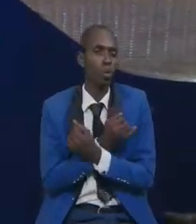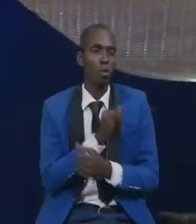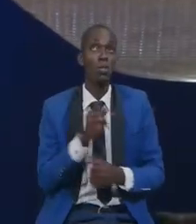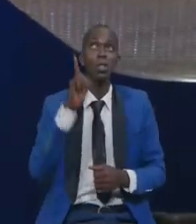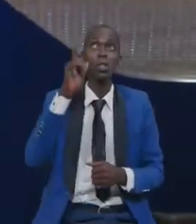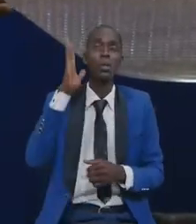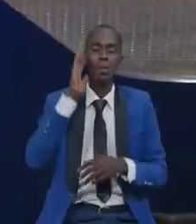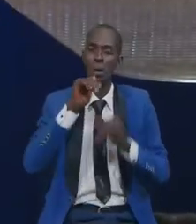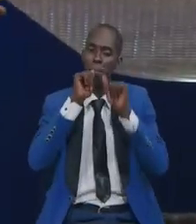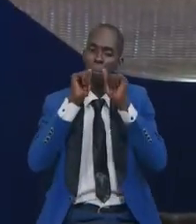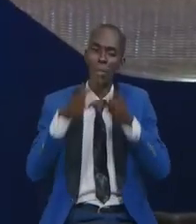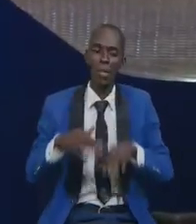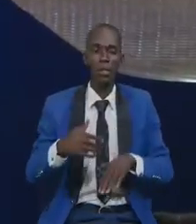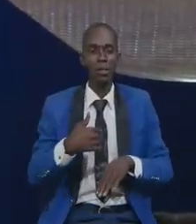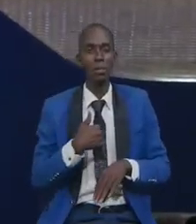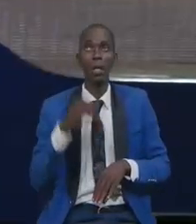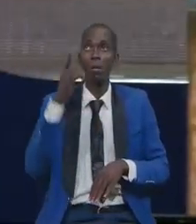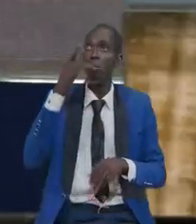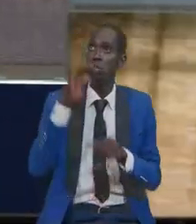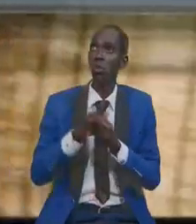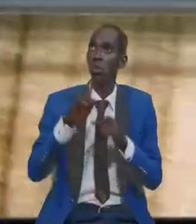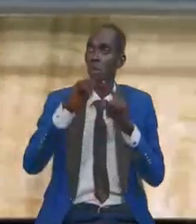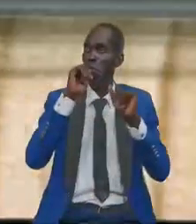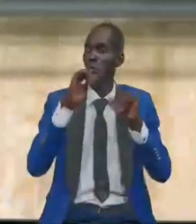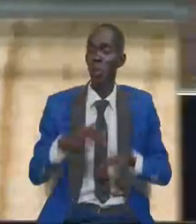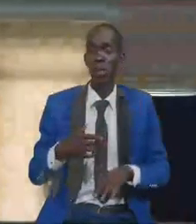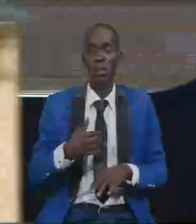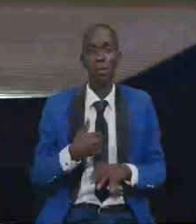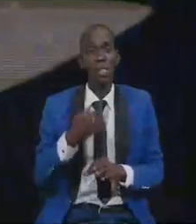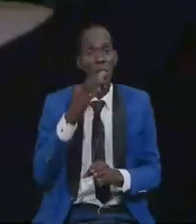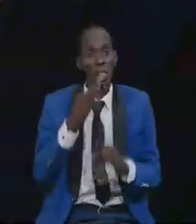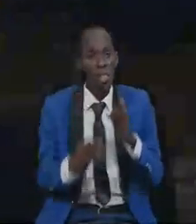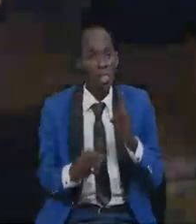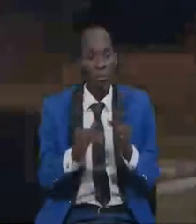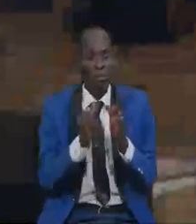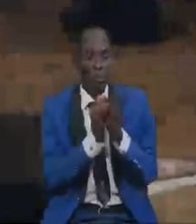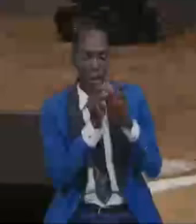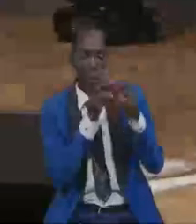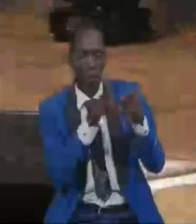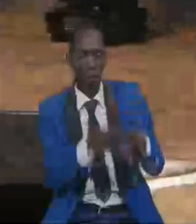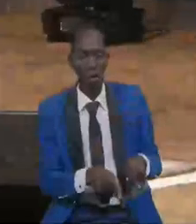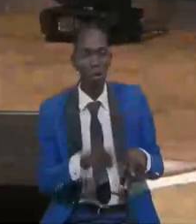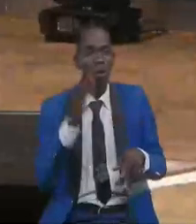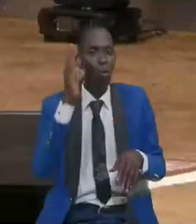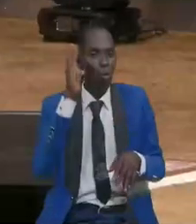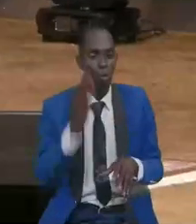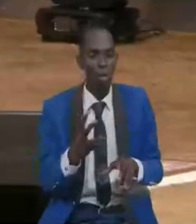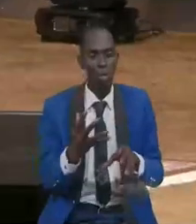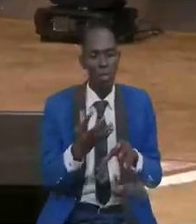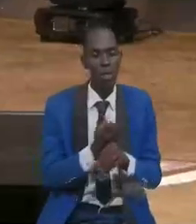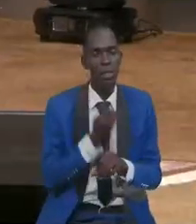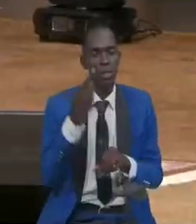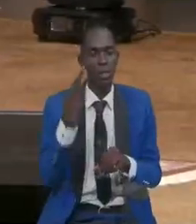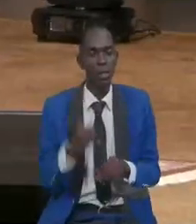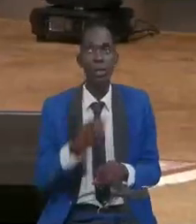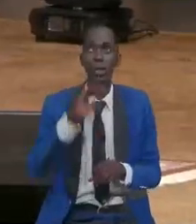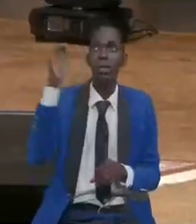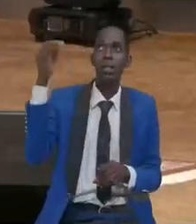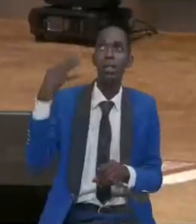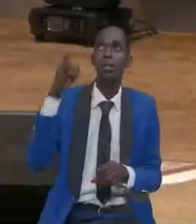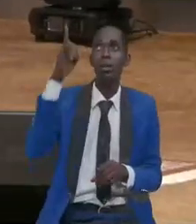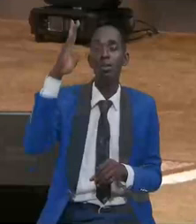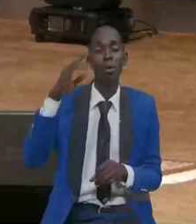il va me bénir, il a dit qu'il va me bénir. » Mais si cette personne prend la grâce de Dieu pour de rien, il méprise la